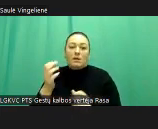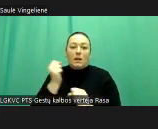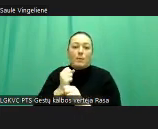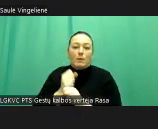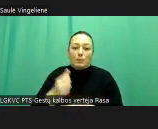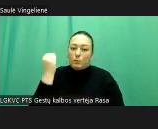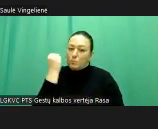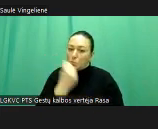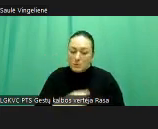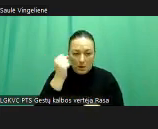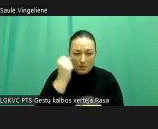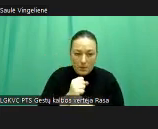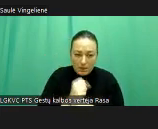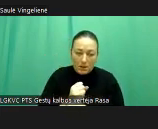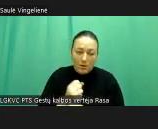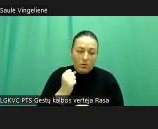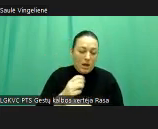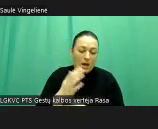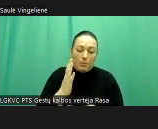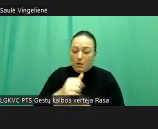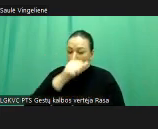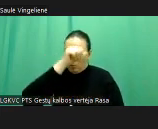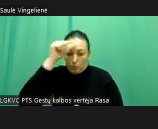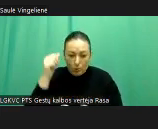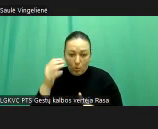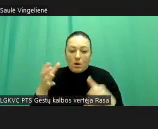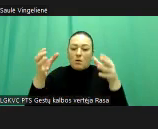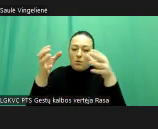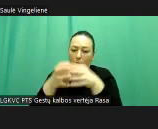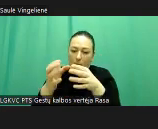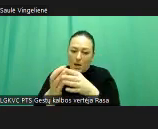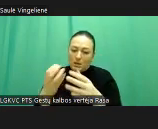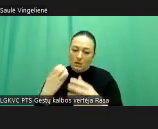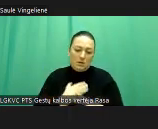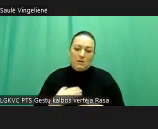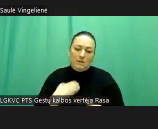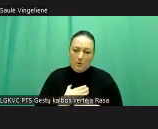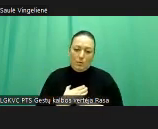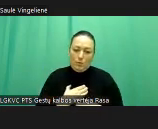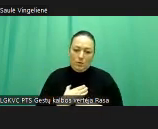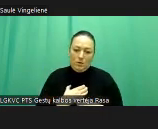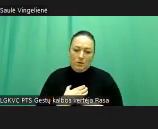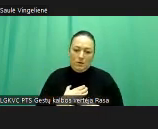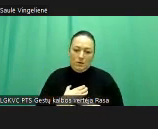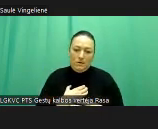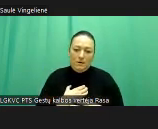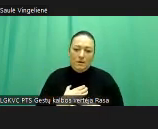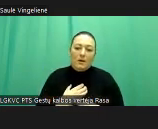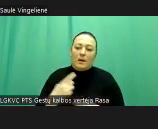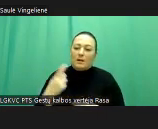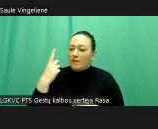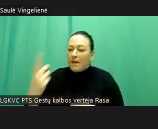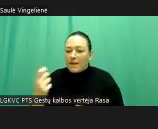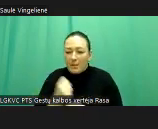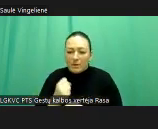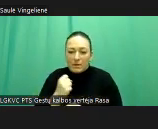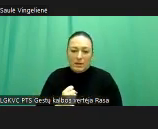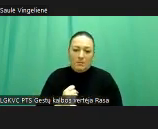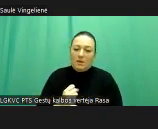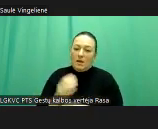atliktas, o jo yra tiek daug, kad komandinis darbas yra pagrindinis prioritetas ir kad pavieniui